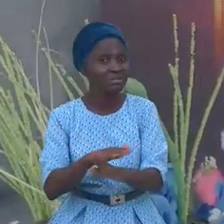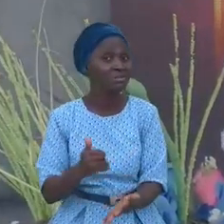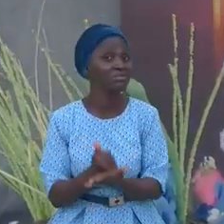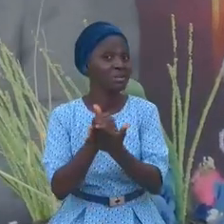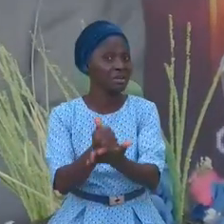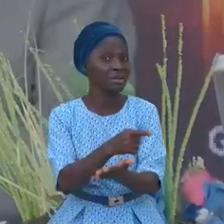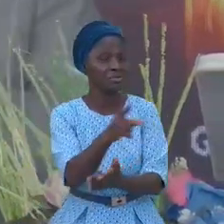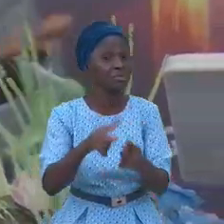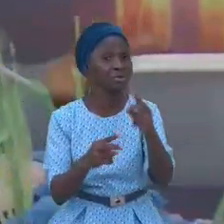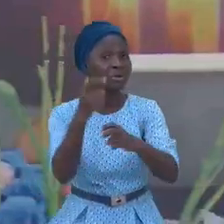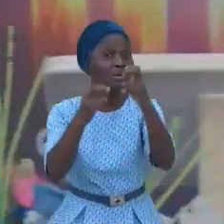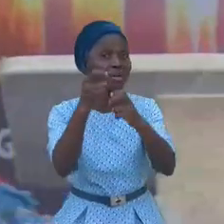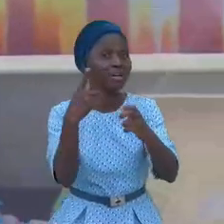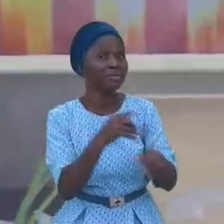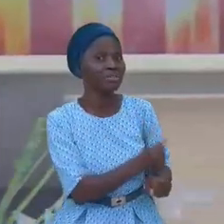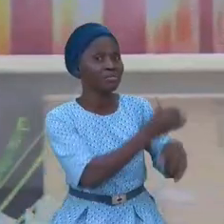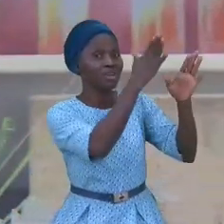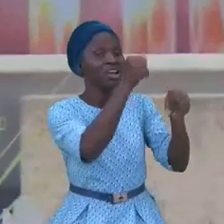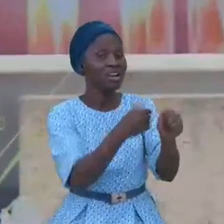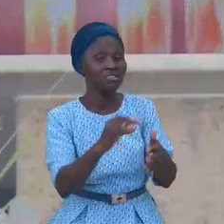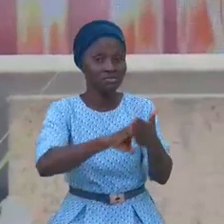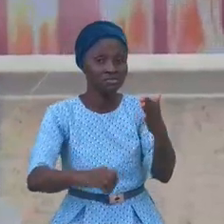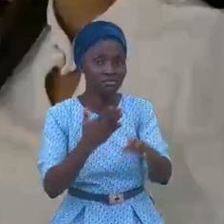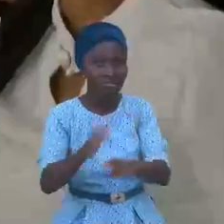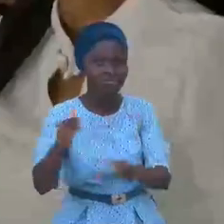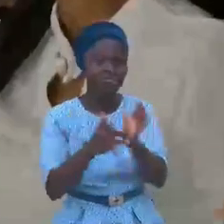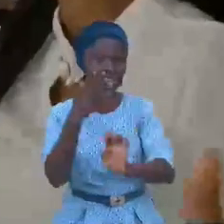à gravir tes montagnes, tout est ôté.